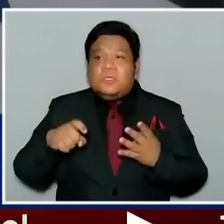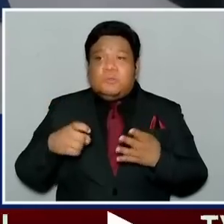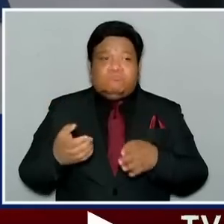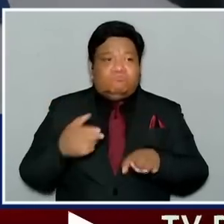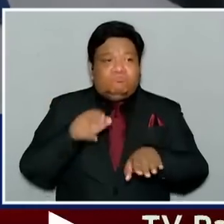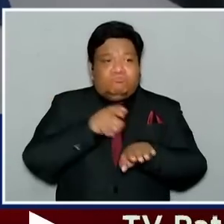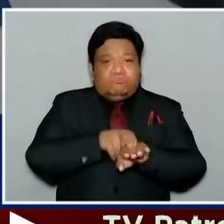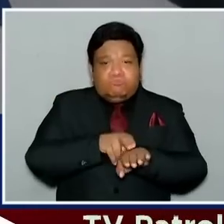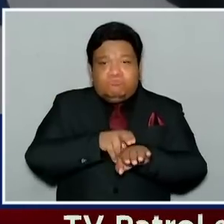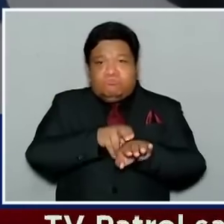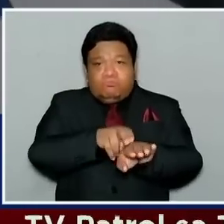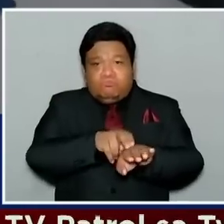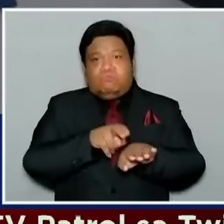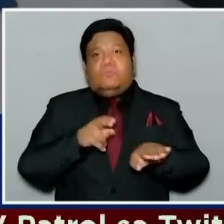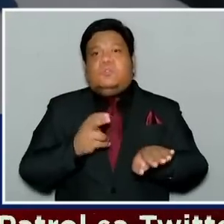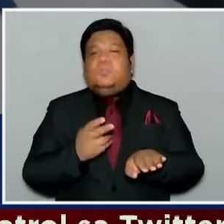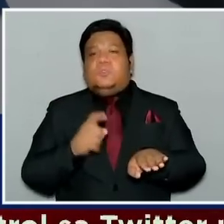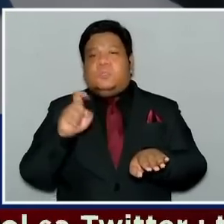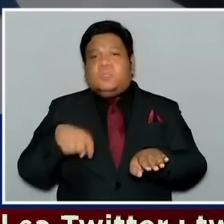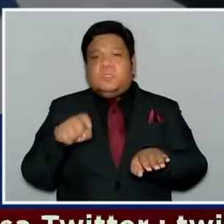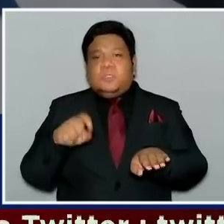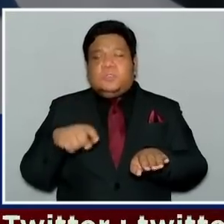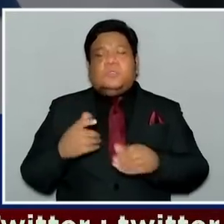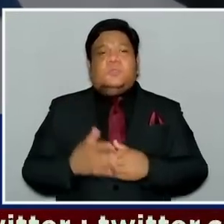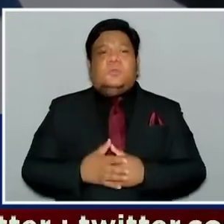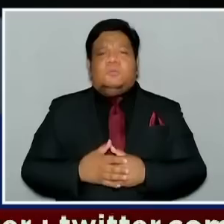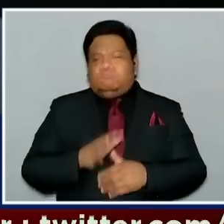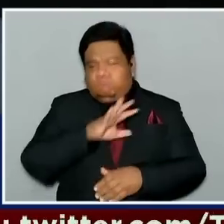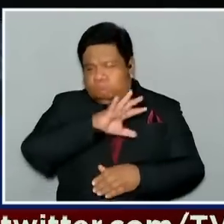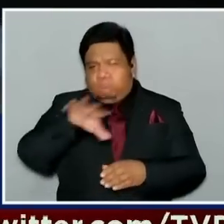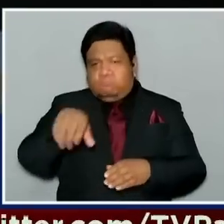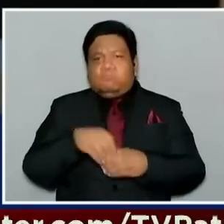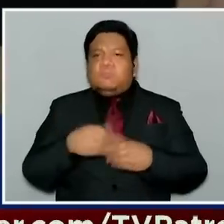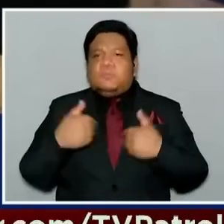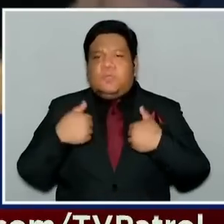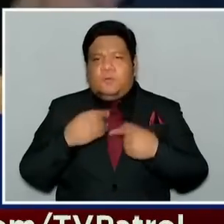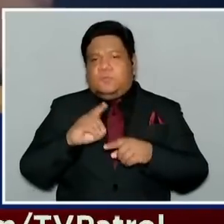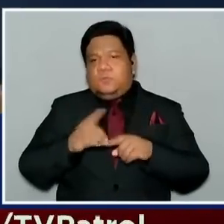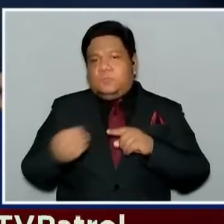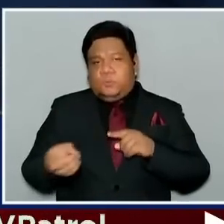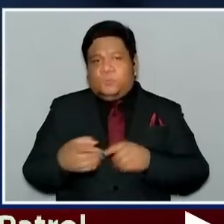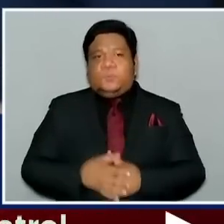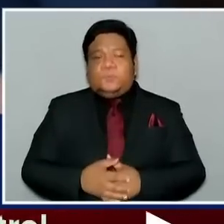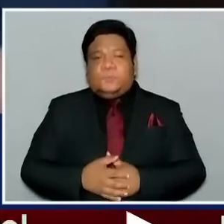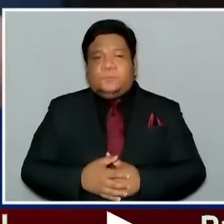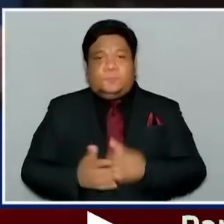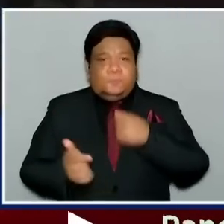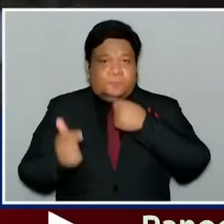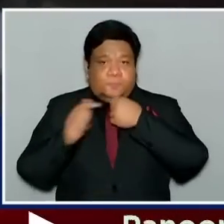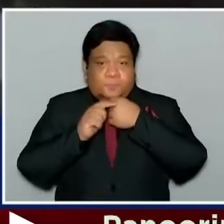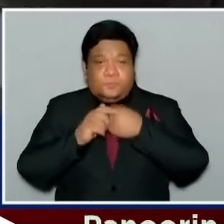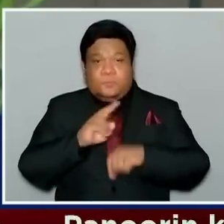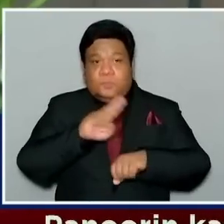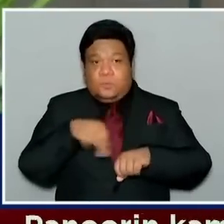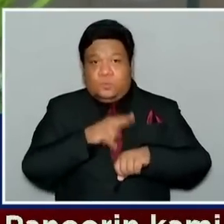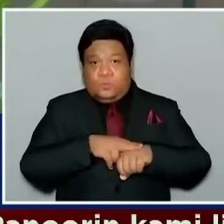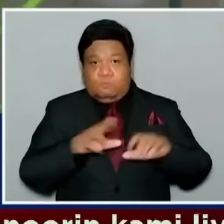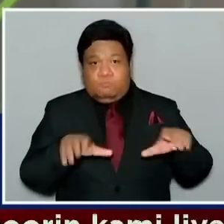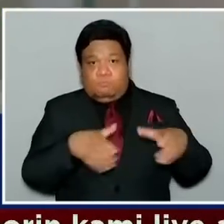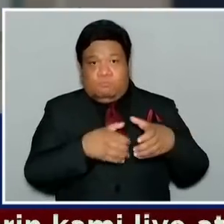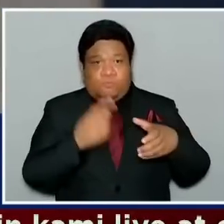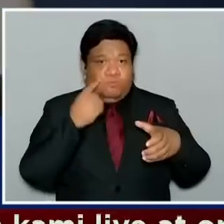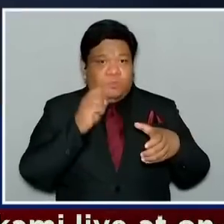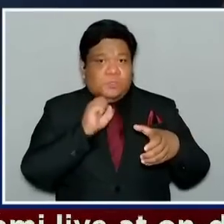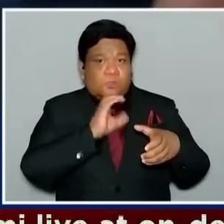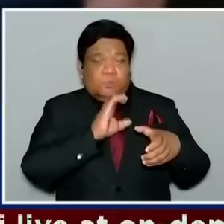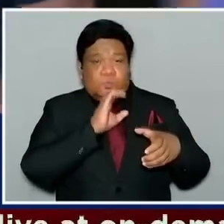ng service car, kasama yung lahat sa ano. Paalala ng National Commission for Senior Citizens, sa mga